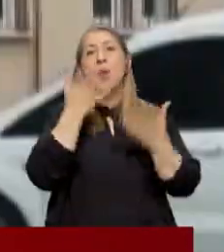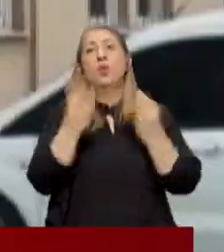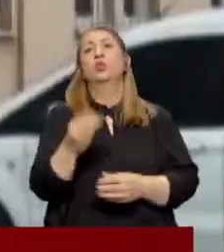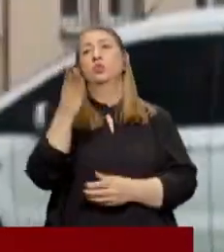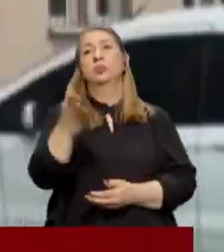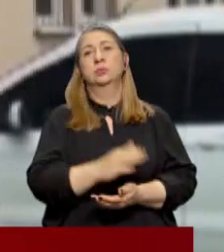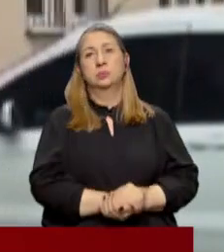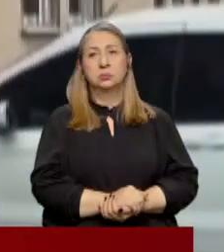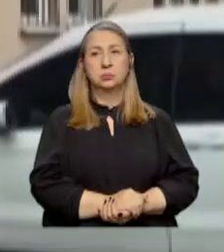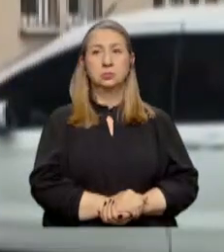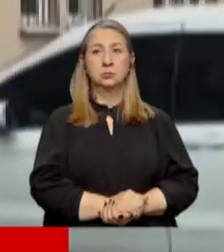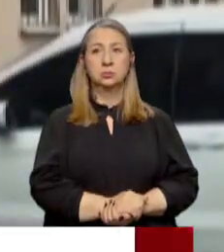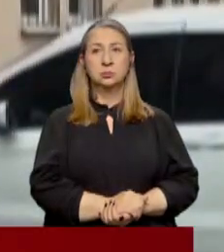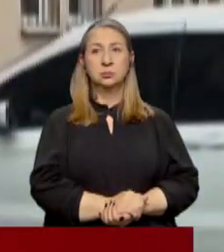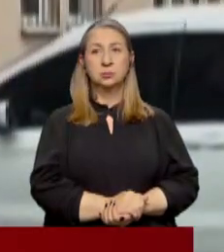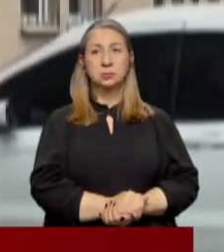geldi.